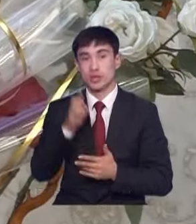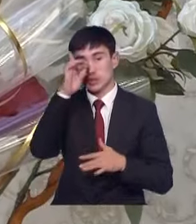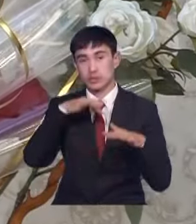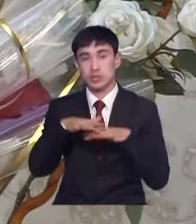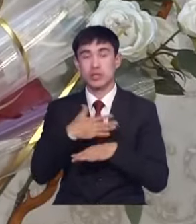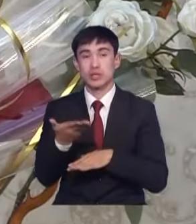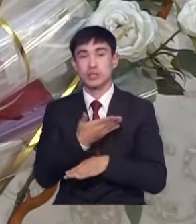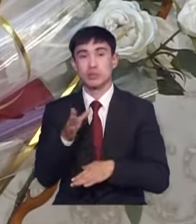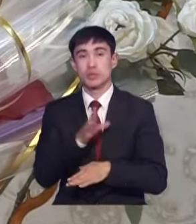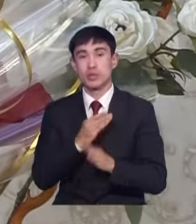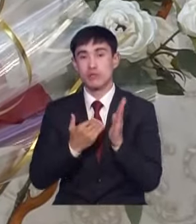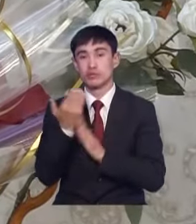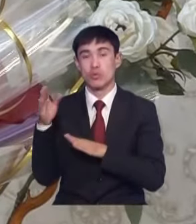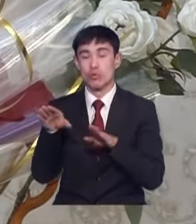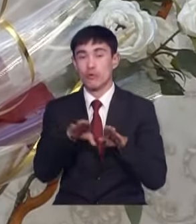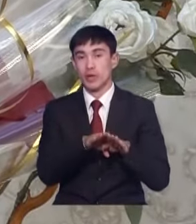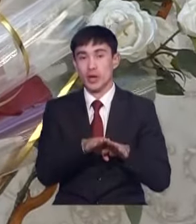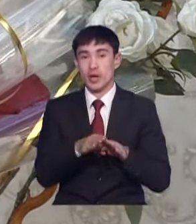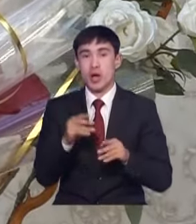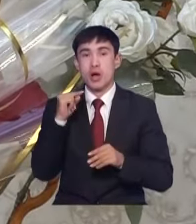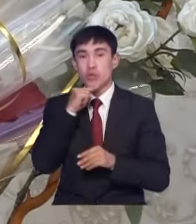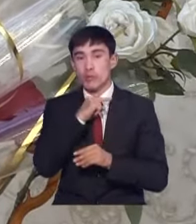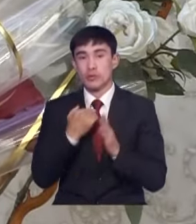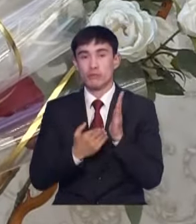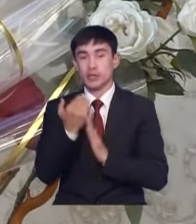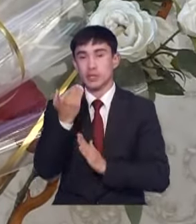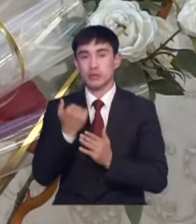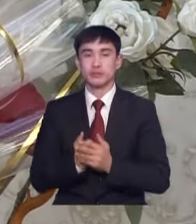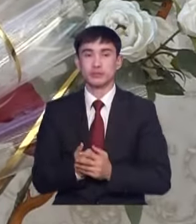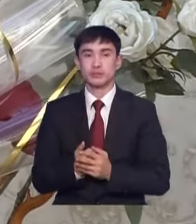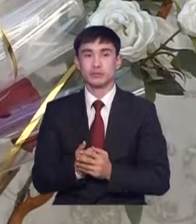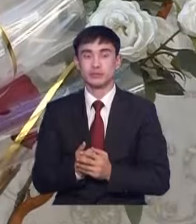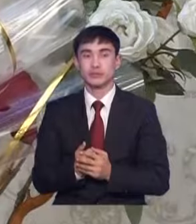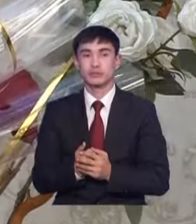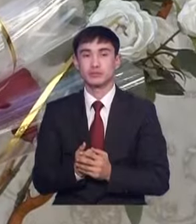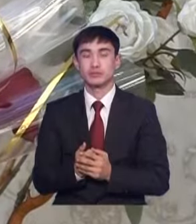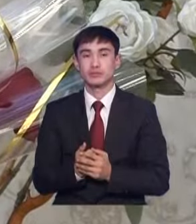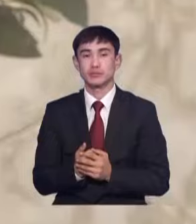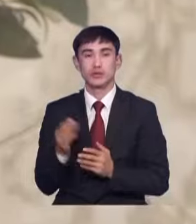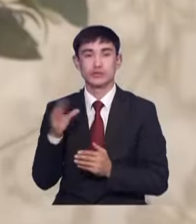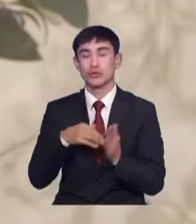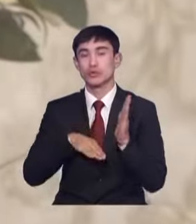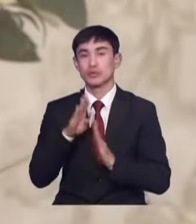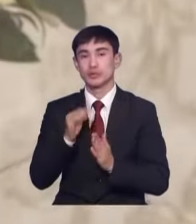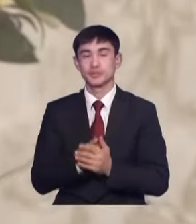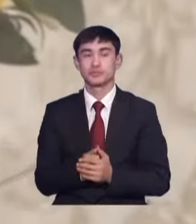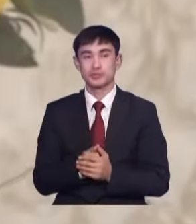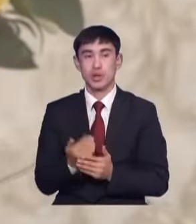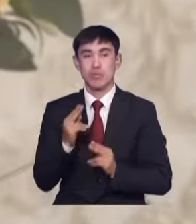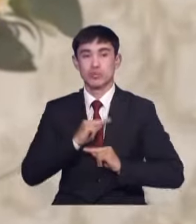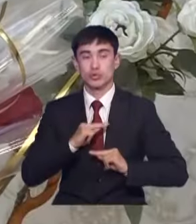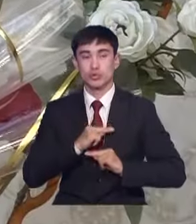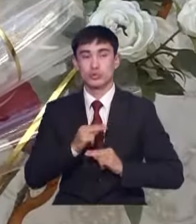наша была на высоком уровне экономика чтобы наша была на высоком уровне всего-всего наилучшего мой